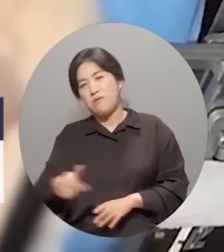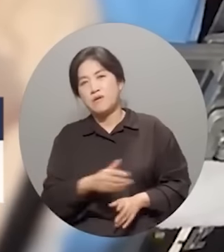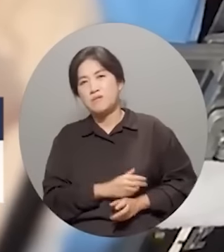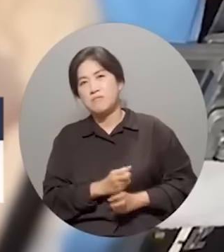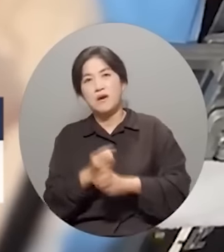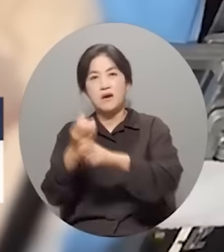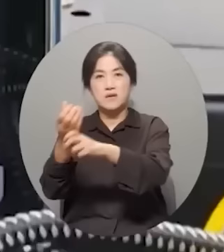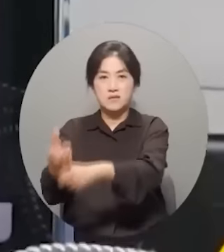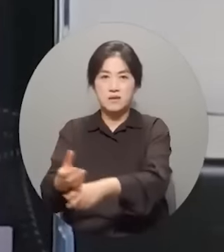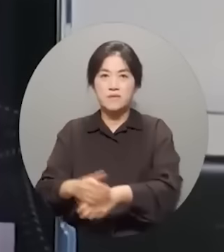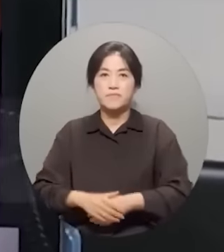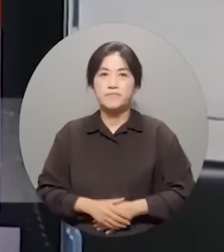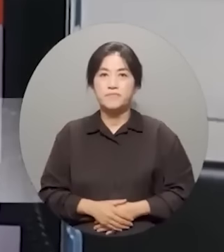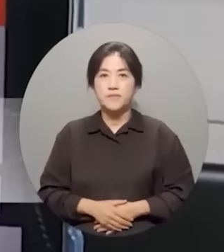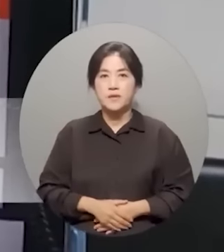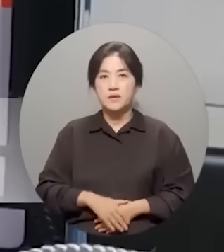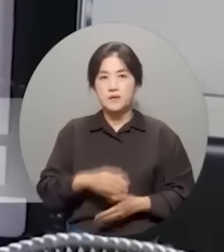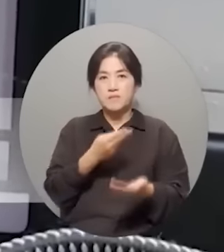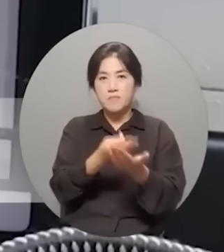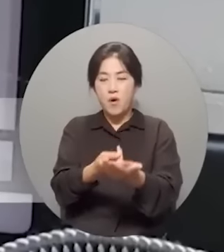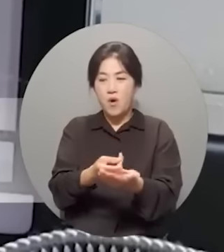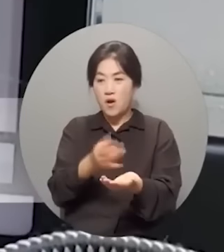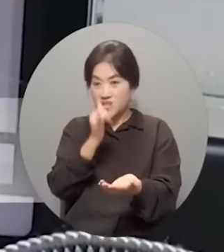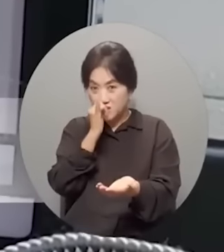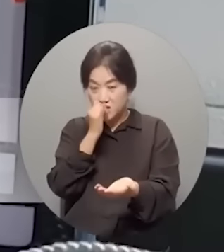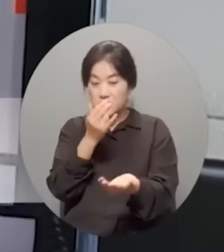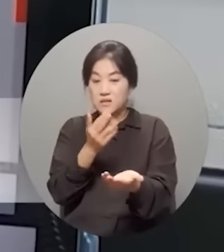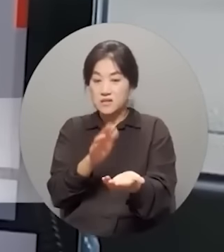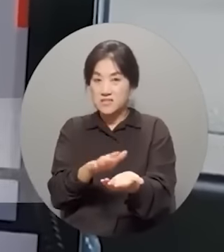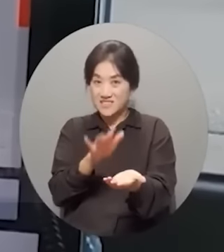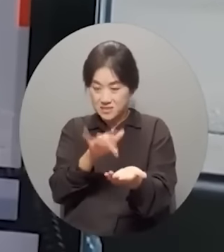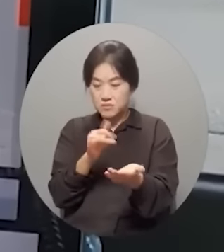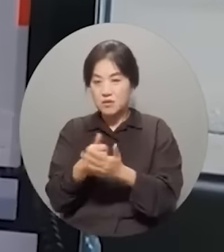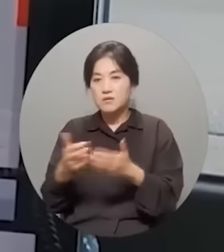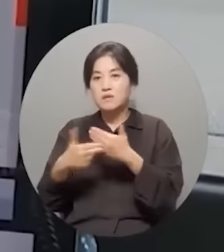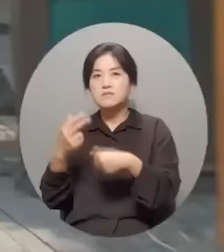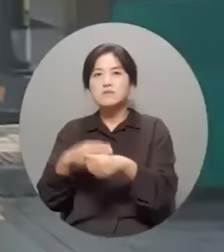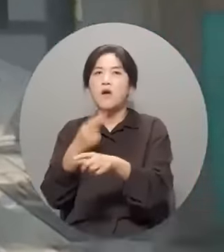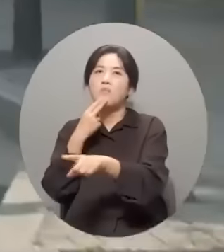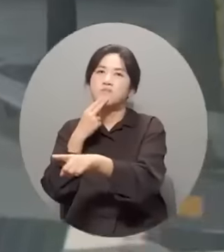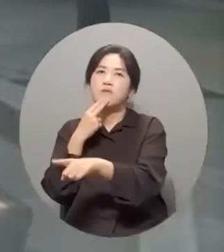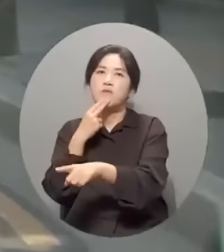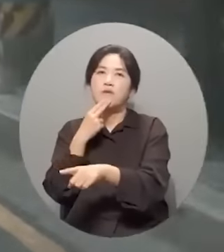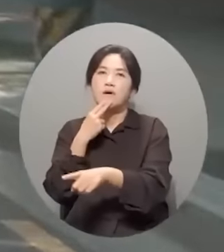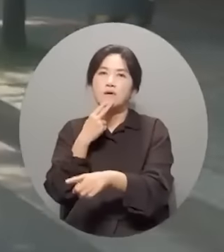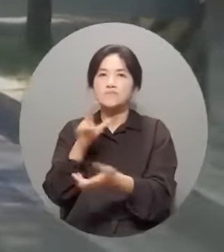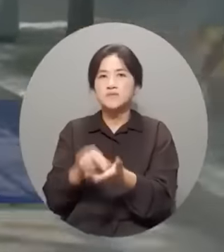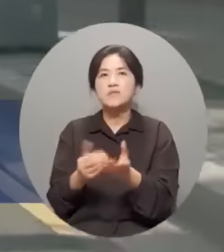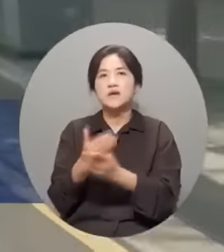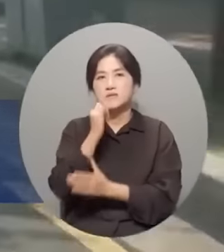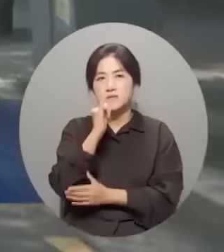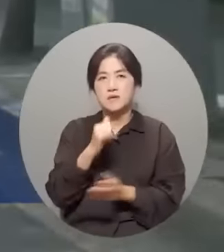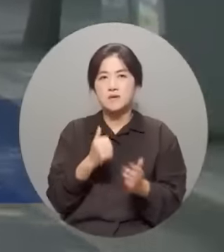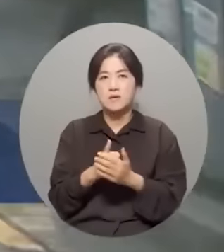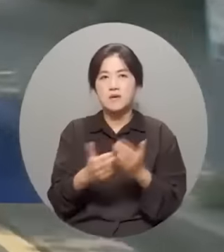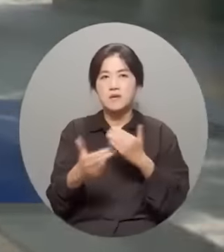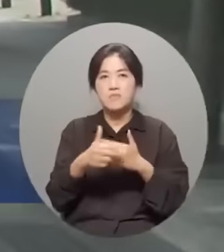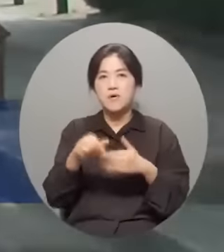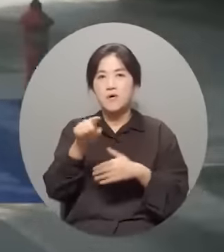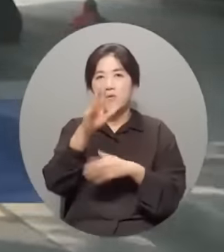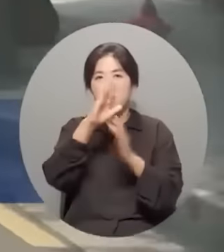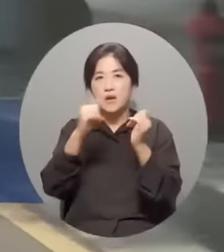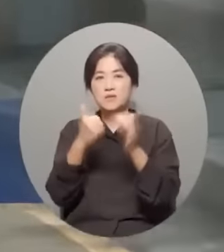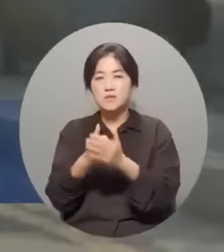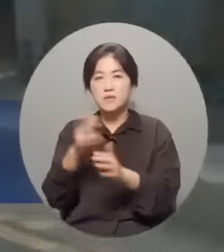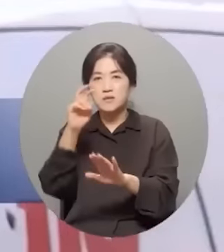옮겨졌습니다 병상이 난다 들 환자 볼 의사가 없을 때도 있습니다 원 다니는 환자라 좀 진료